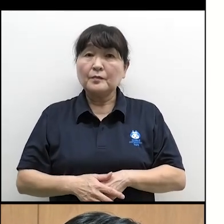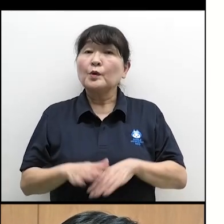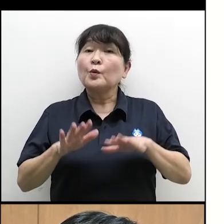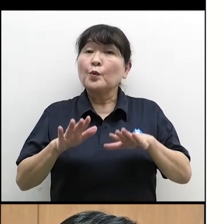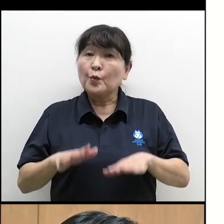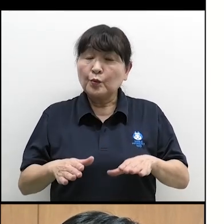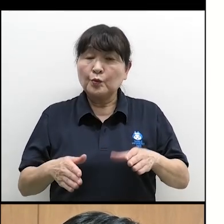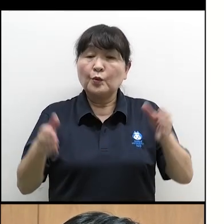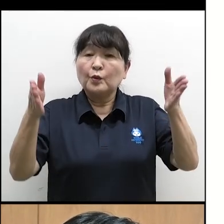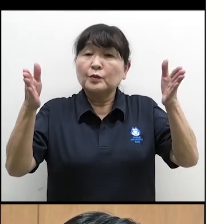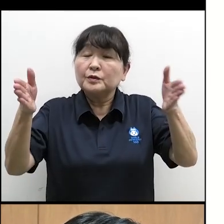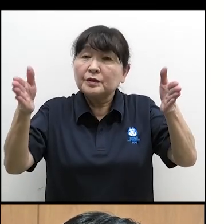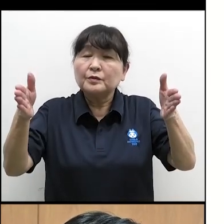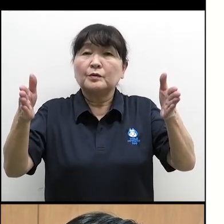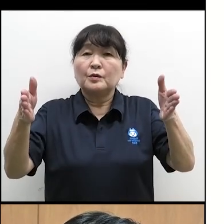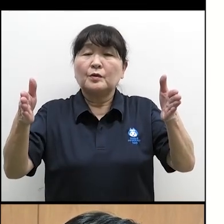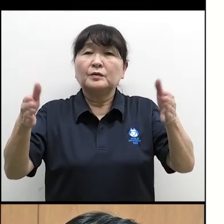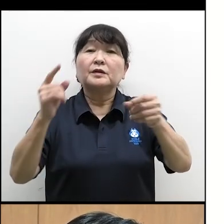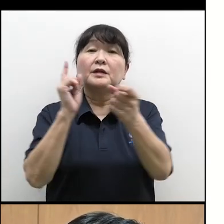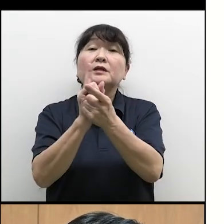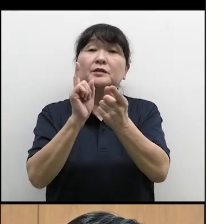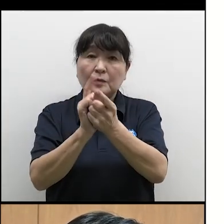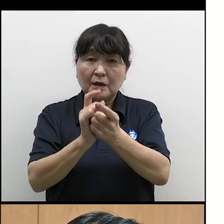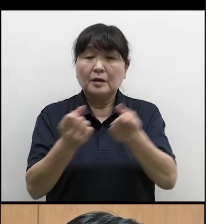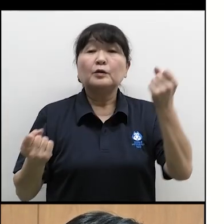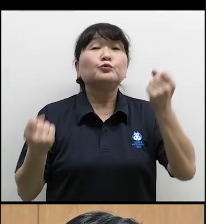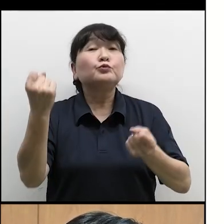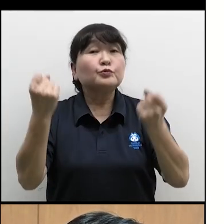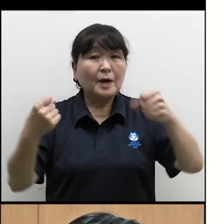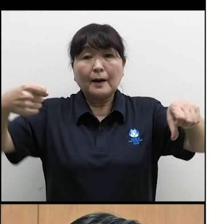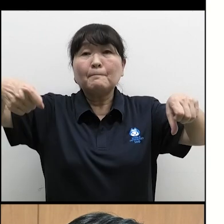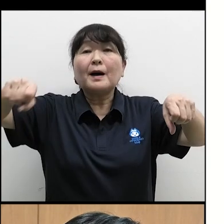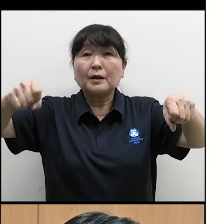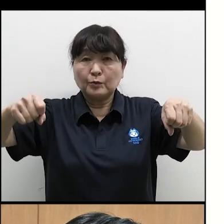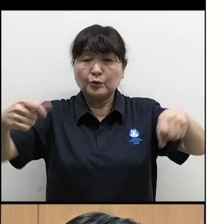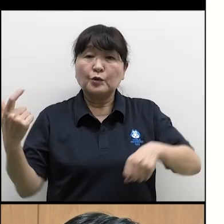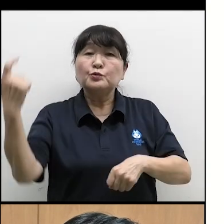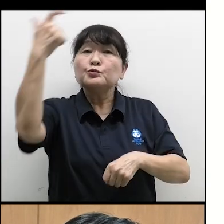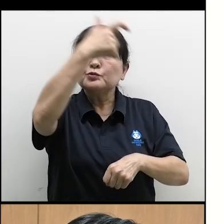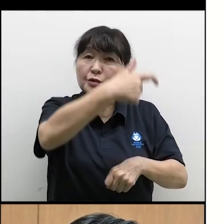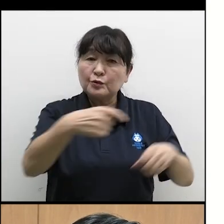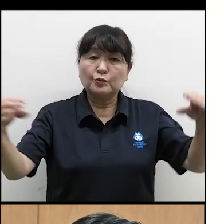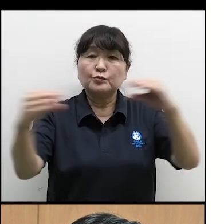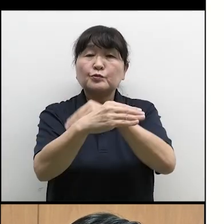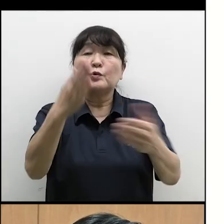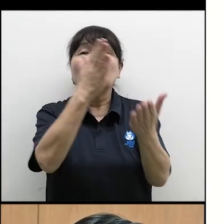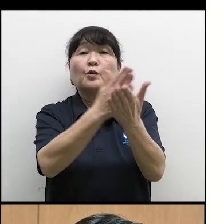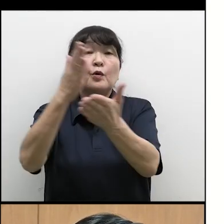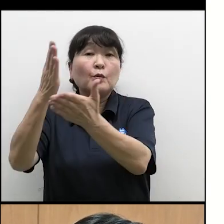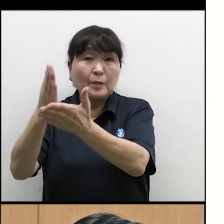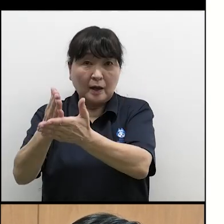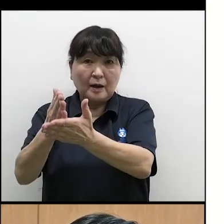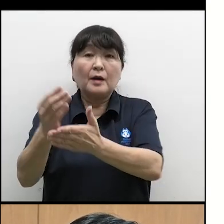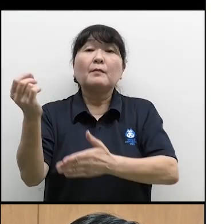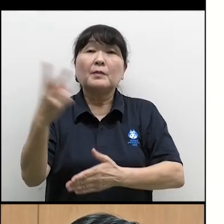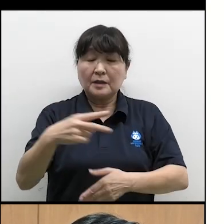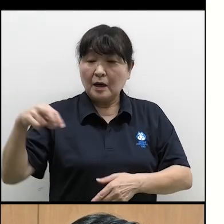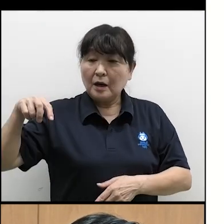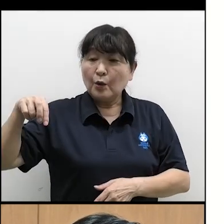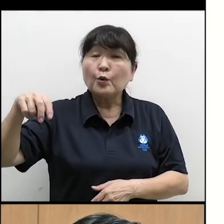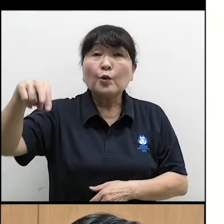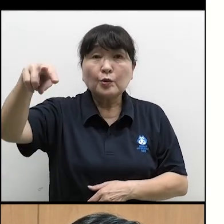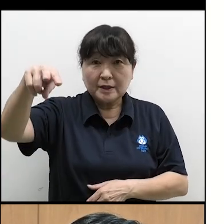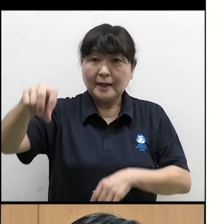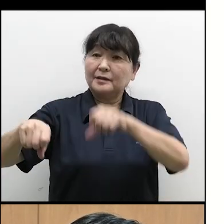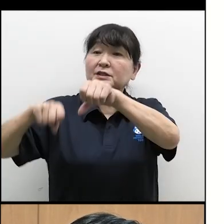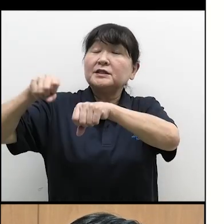容としては、車バイクの終日全面通行止めと、あと 歩行者と自転車については片側